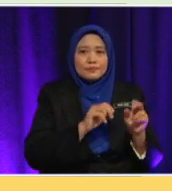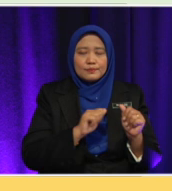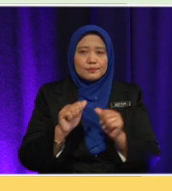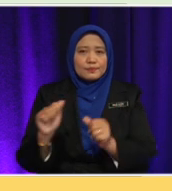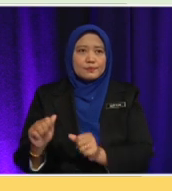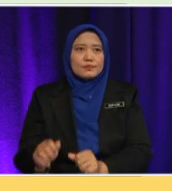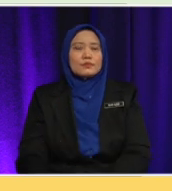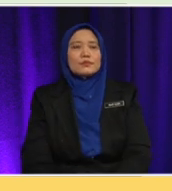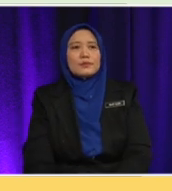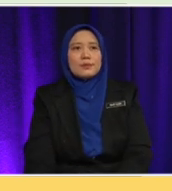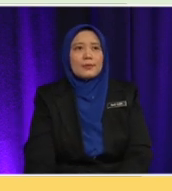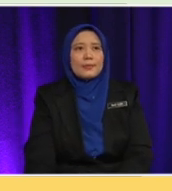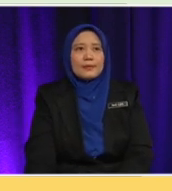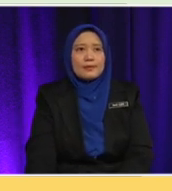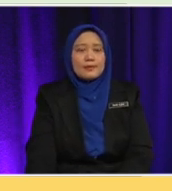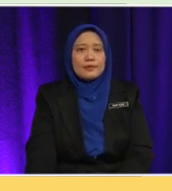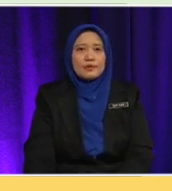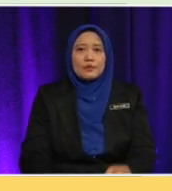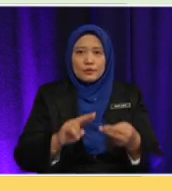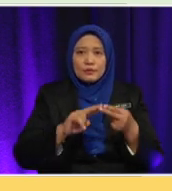ada juga kadang-kadang